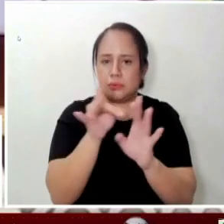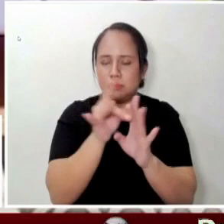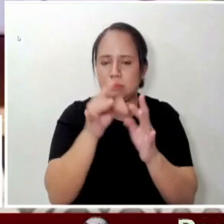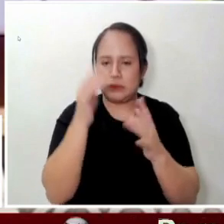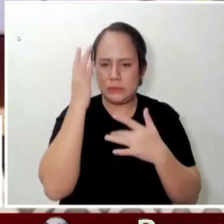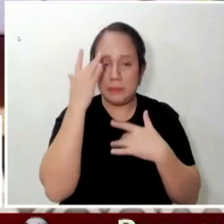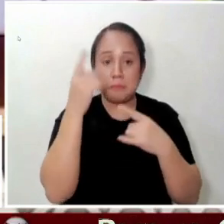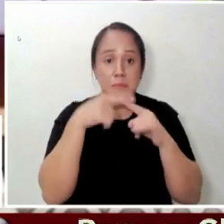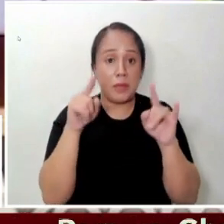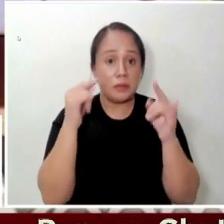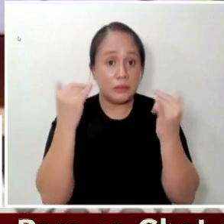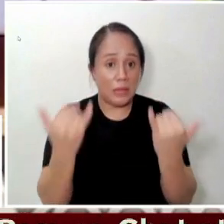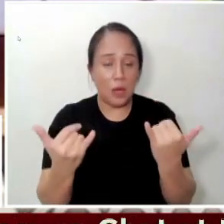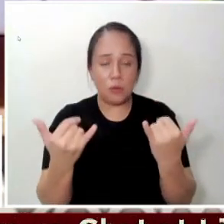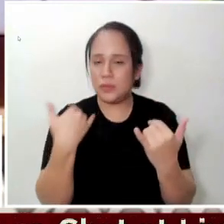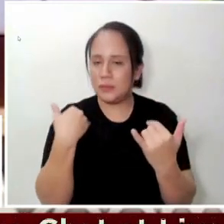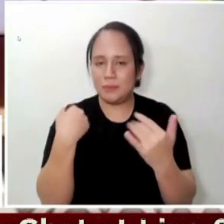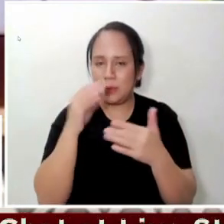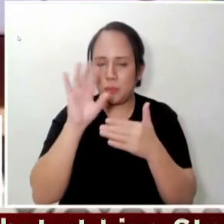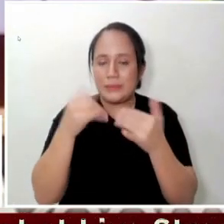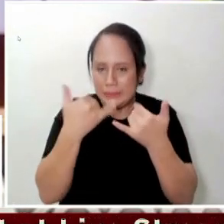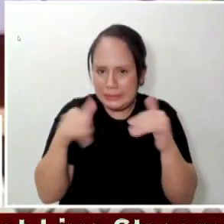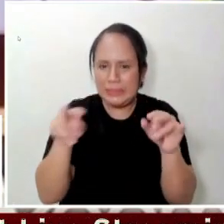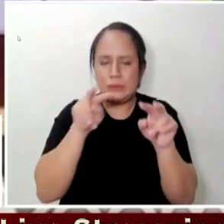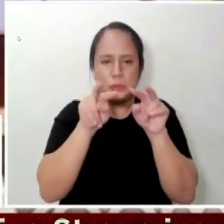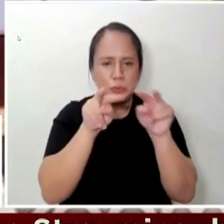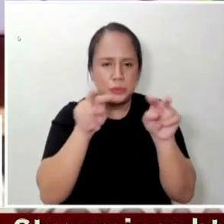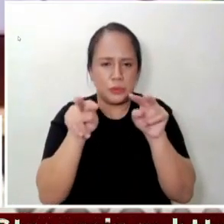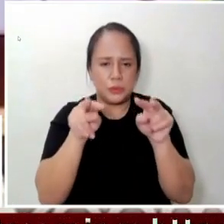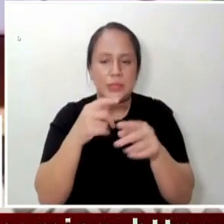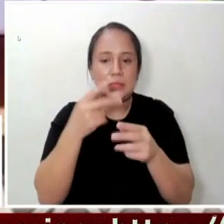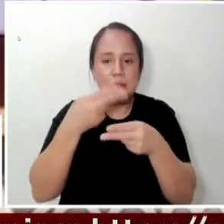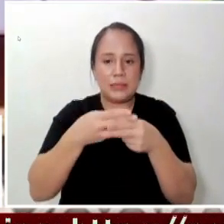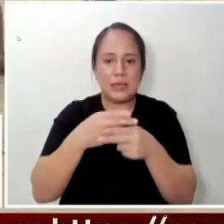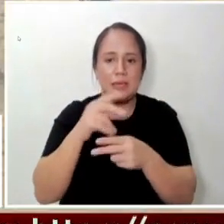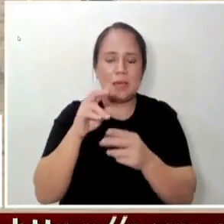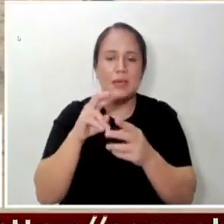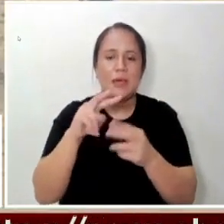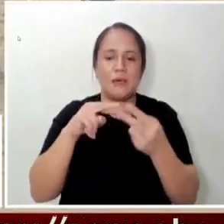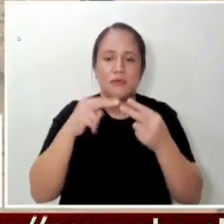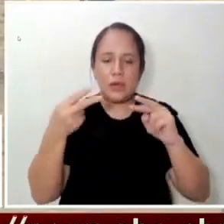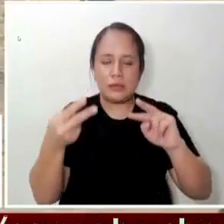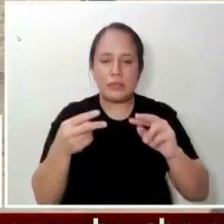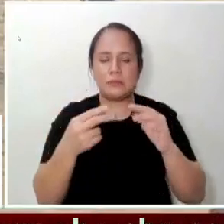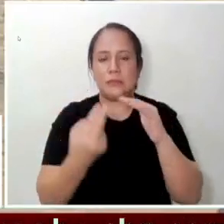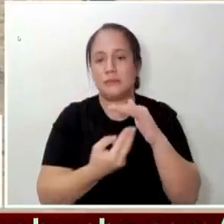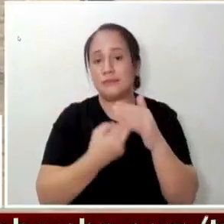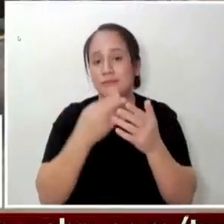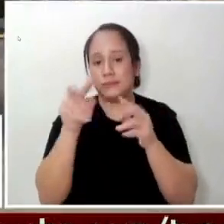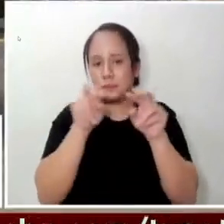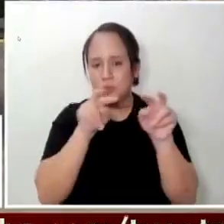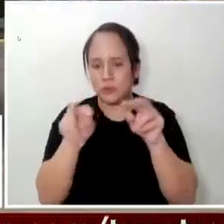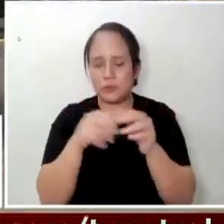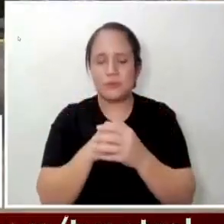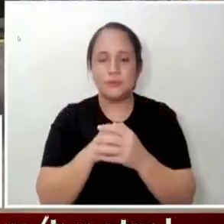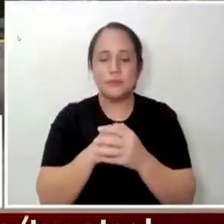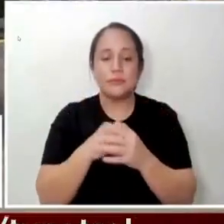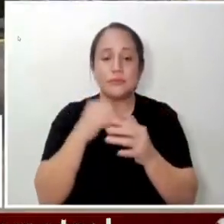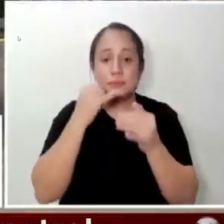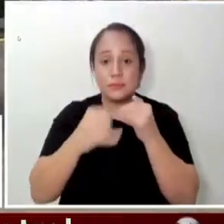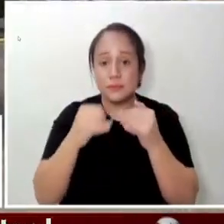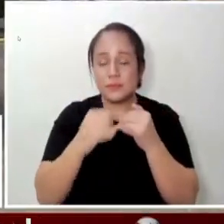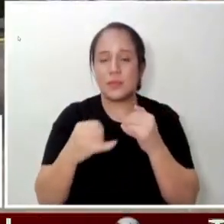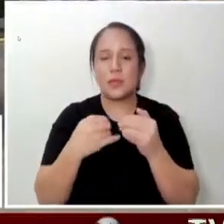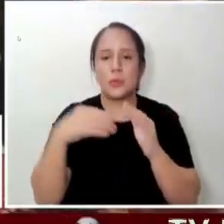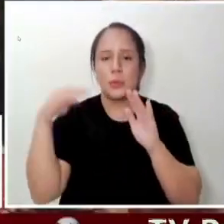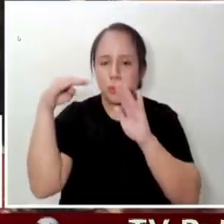sa ngayon, wala pang kumpleto. Minomonitor pa lang siya, kaya ang pangalan ay variant under monitoring. Sa huli, bumababa man ang